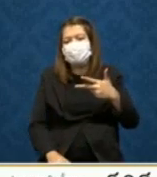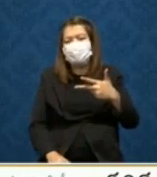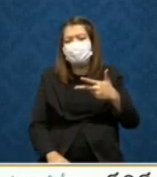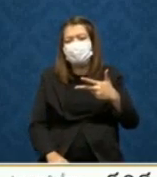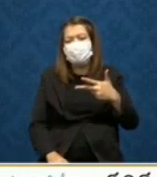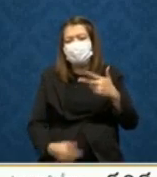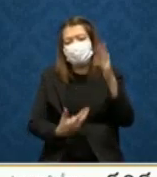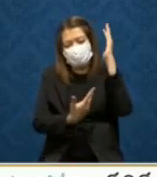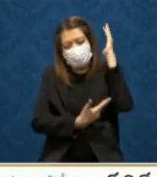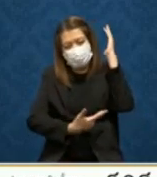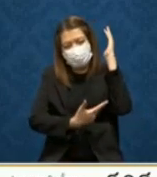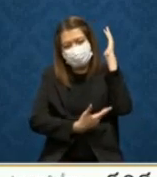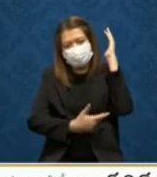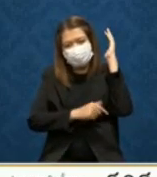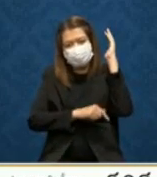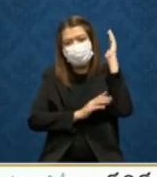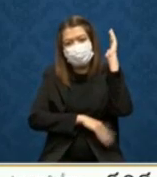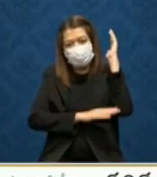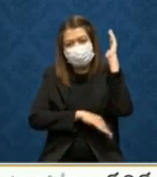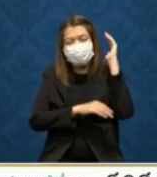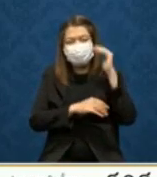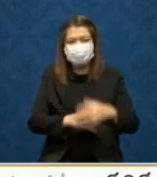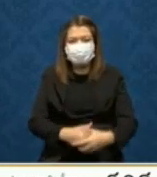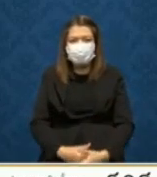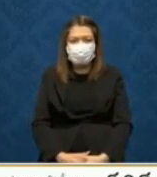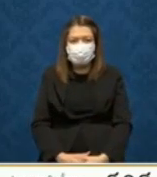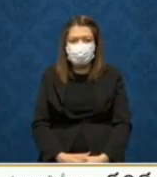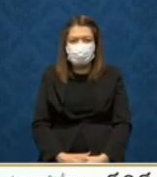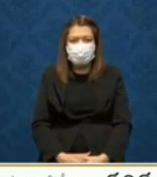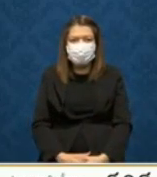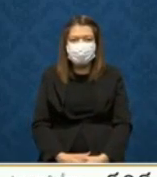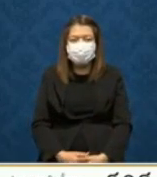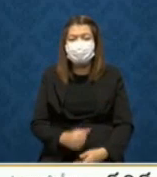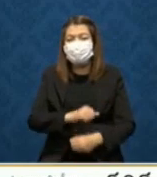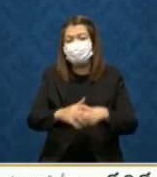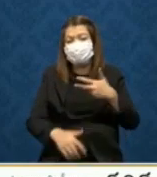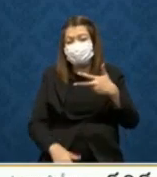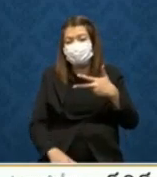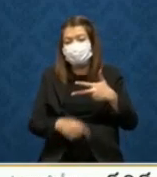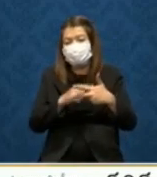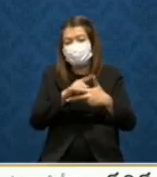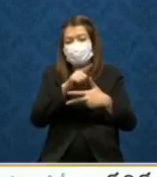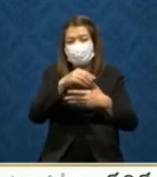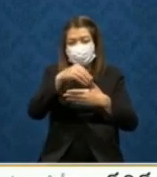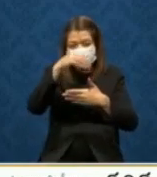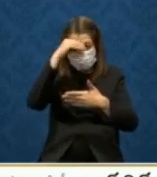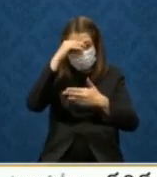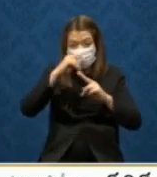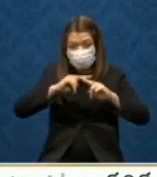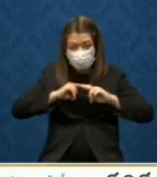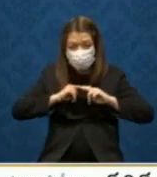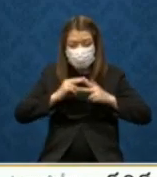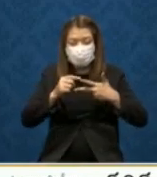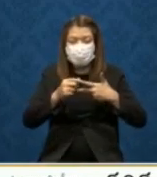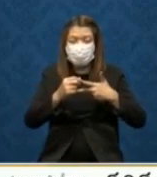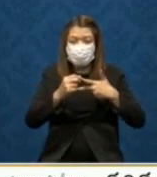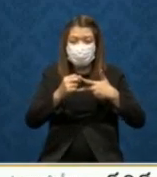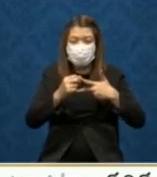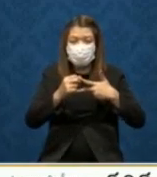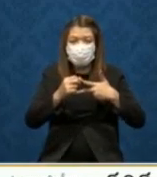จังหวัดชแแดนภาคใต้ 3 3พี่น้องนี่คือใครนะครับก็คือ 1สถาบันการศึกษาเอกชน 2